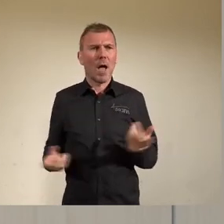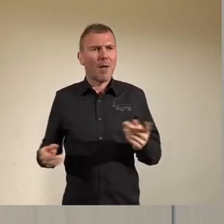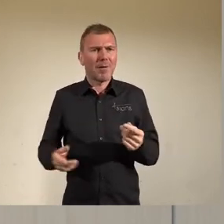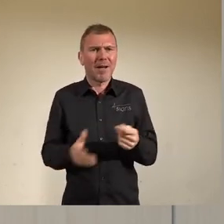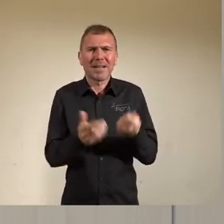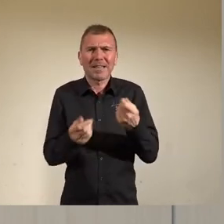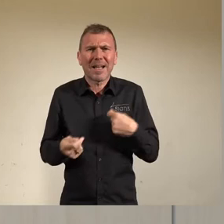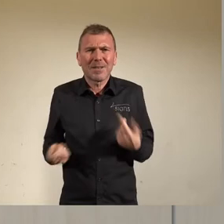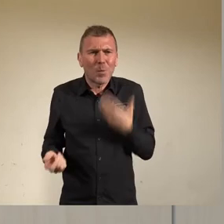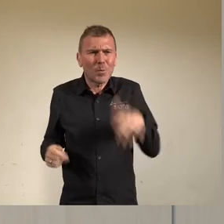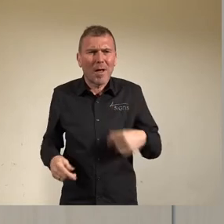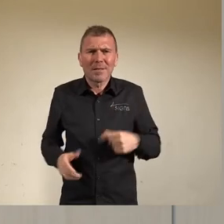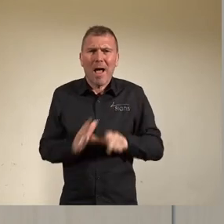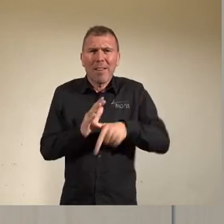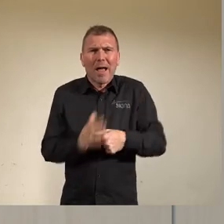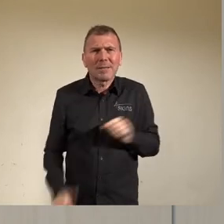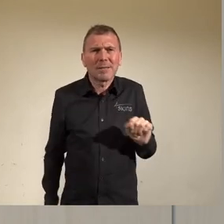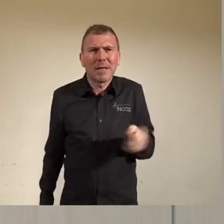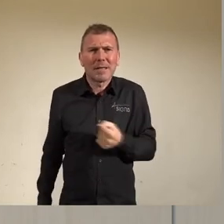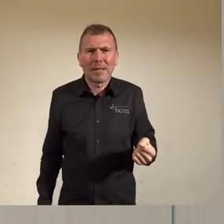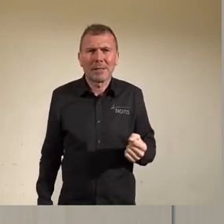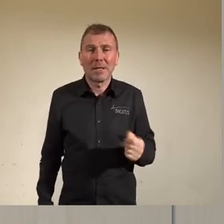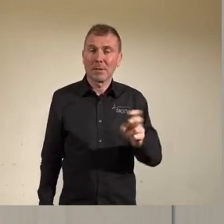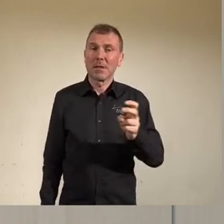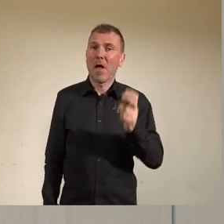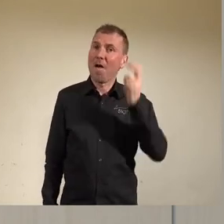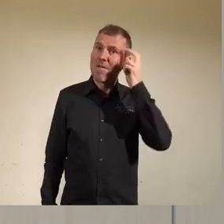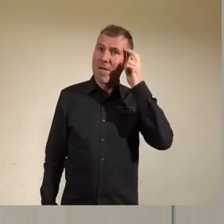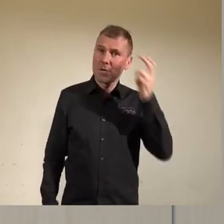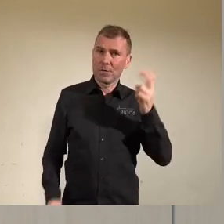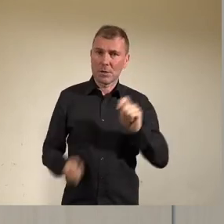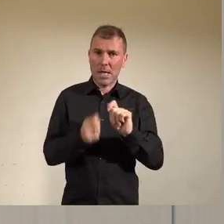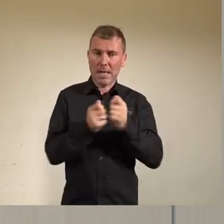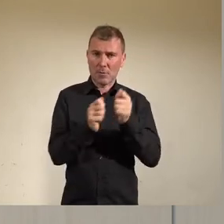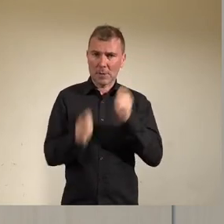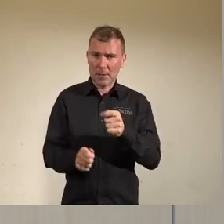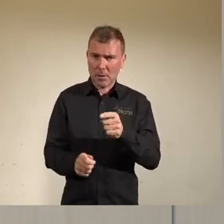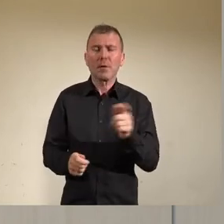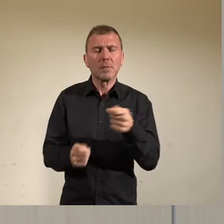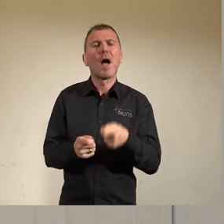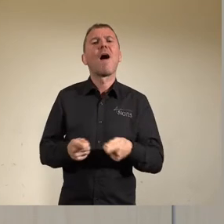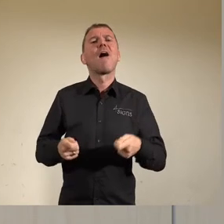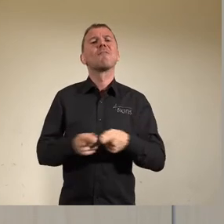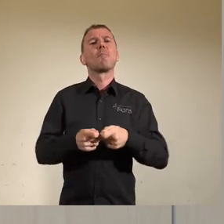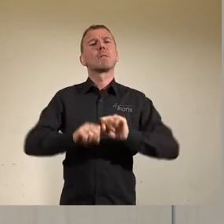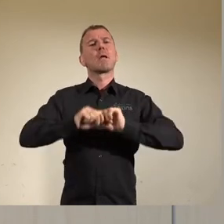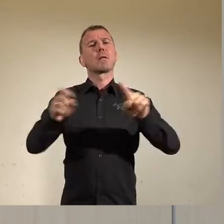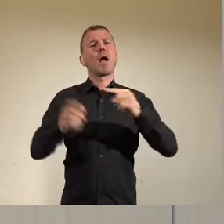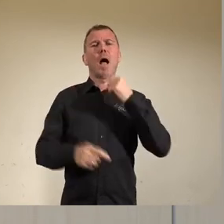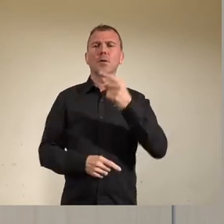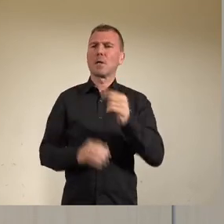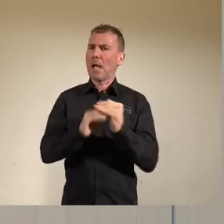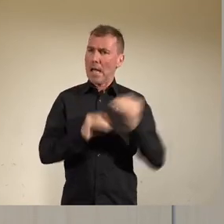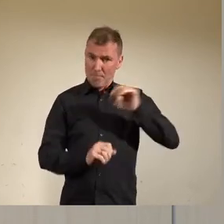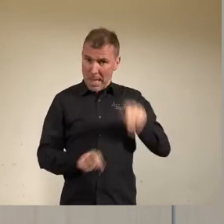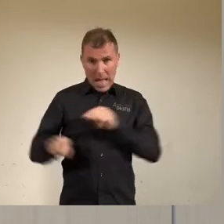nicht leisten können. Zu einem seriösen Änderungsantrag zu einem Haushalt gehört eine verbindliche Aussage darüber, wo die